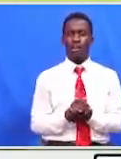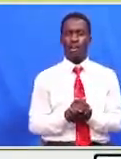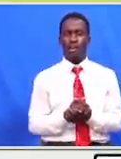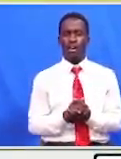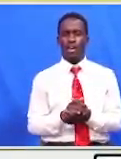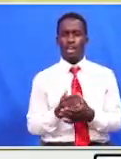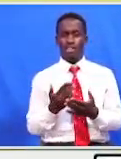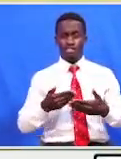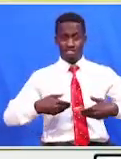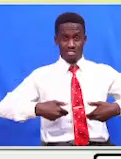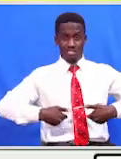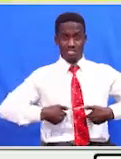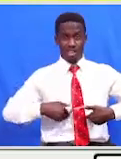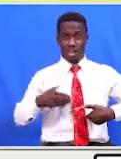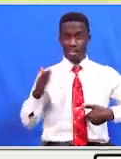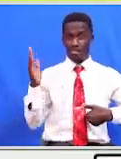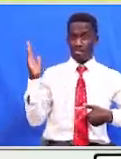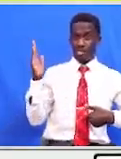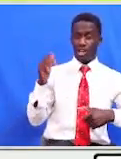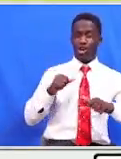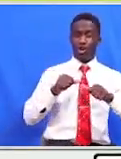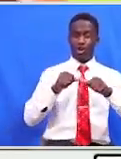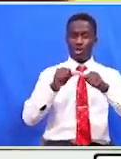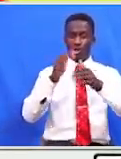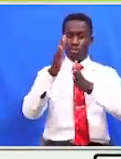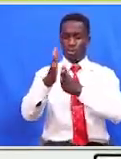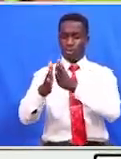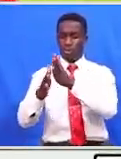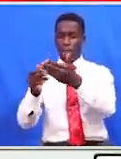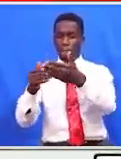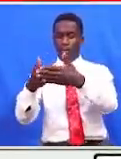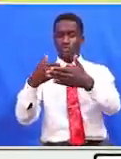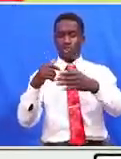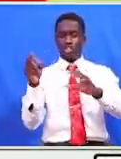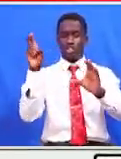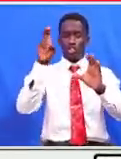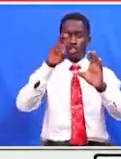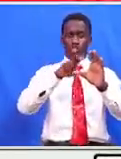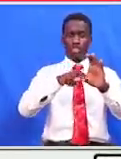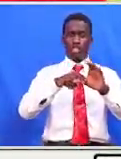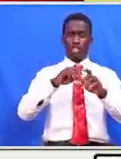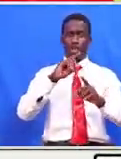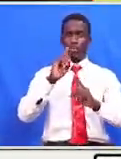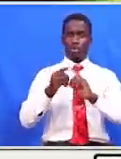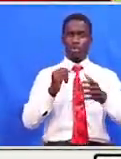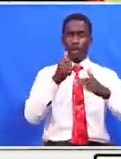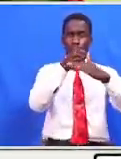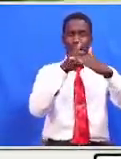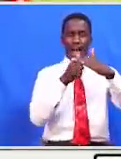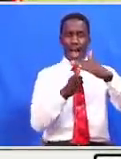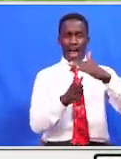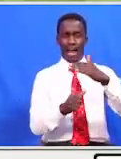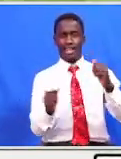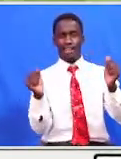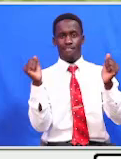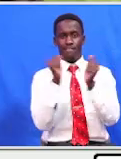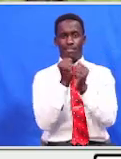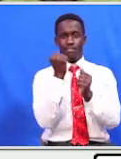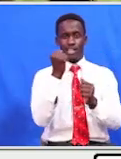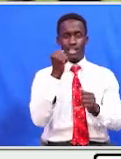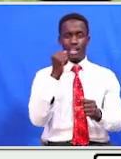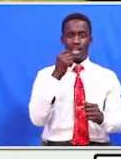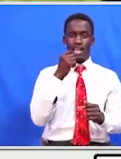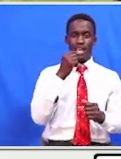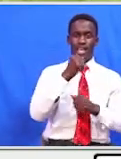katika kaunti ya Nandi anaendelea na mazoezi yake kabla ya kushiriki kwenye mbio za vijana wenye umri wa chini ya miaka 15. Mwaka